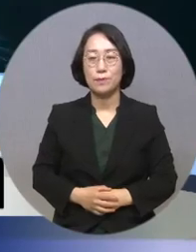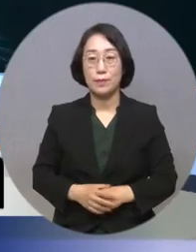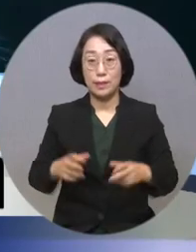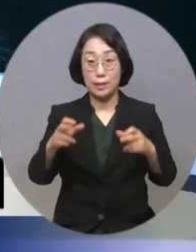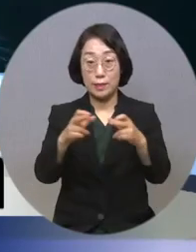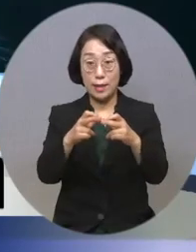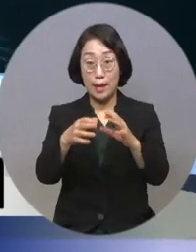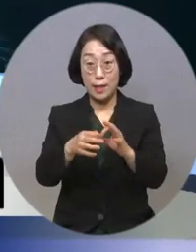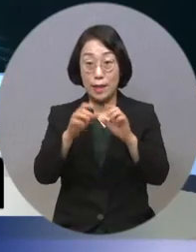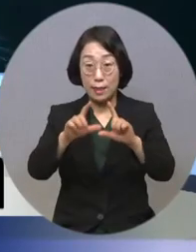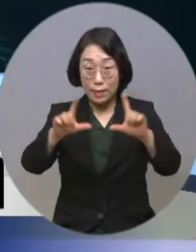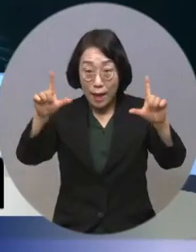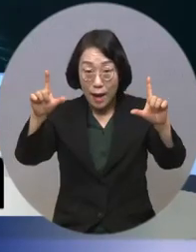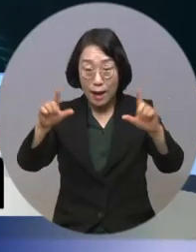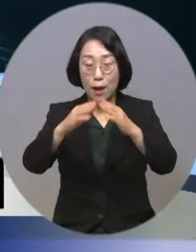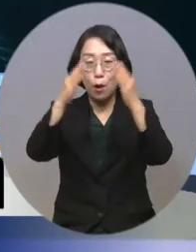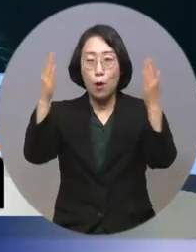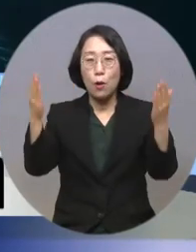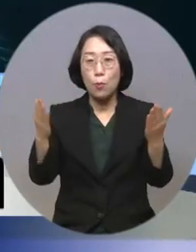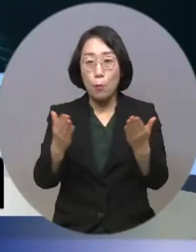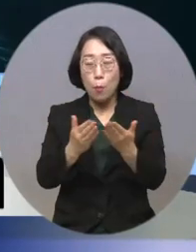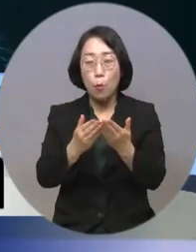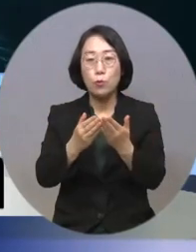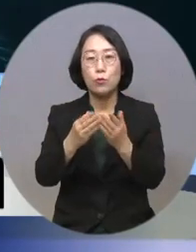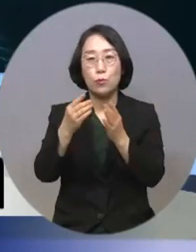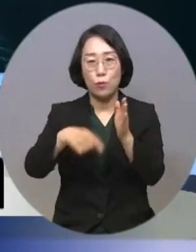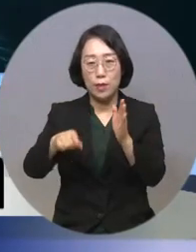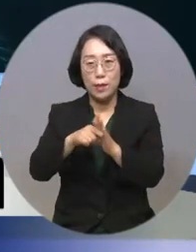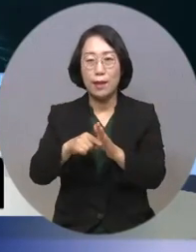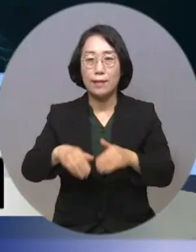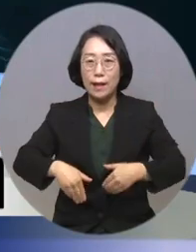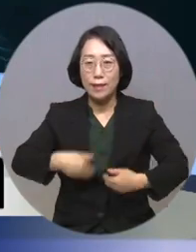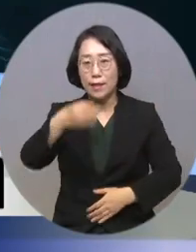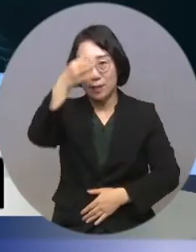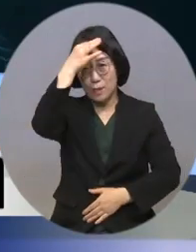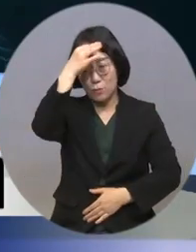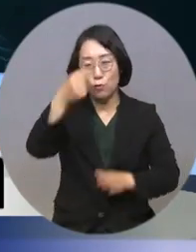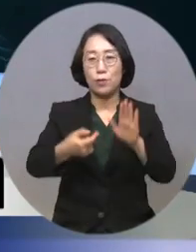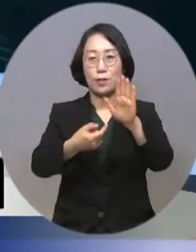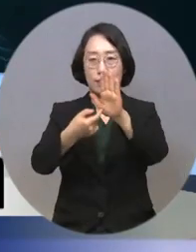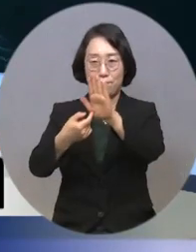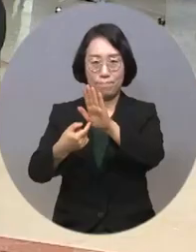장애인의 날을 기념해 모두를 위한 따뜻한 기술을 선보이는 자리가 마련됐습니다.